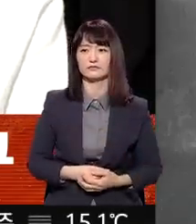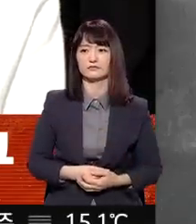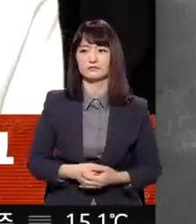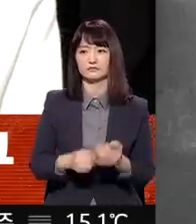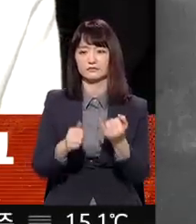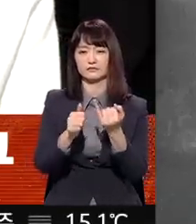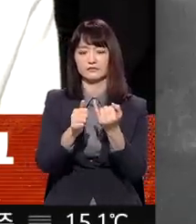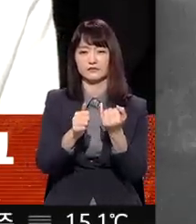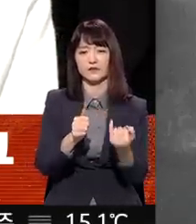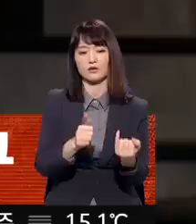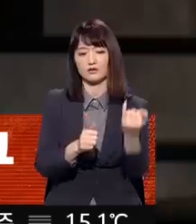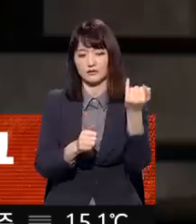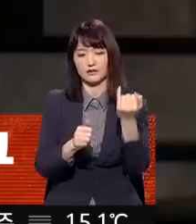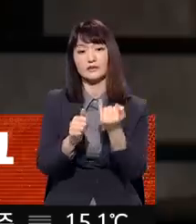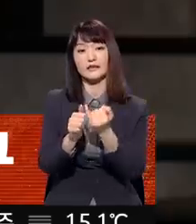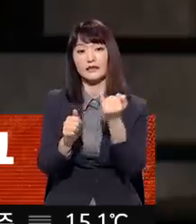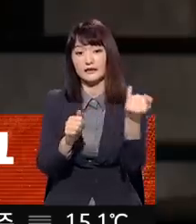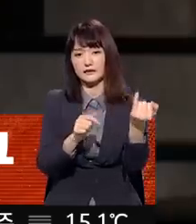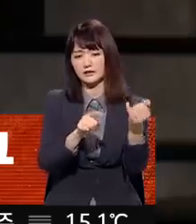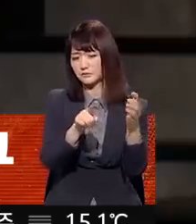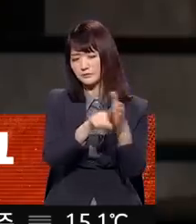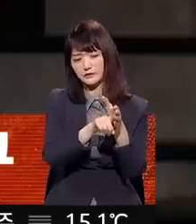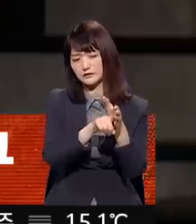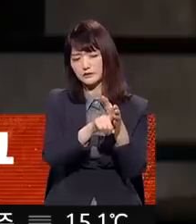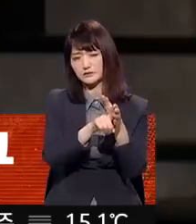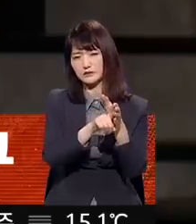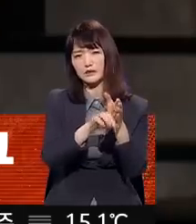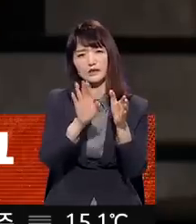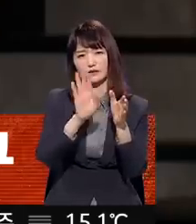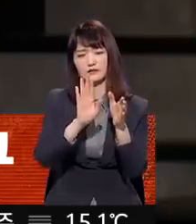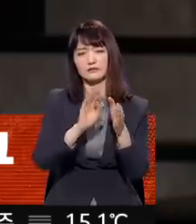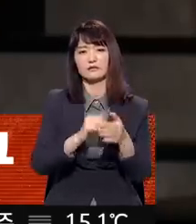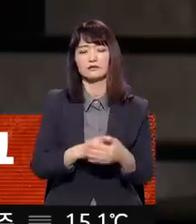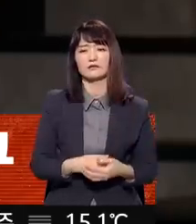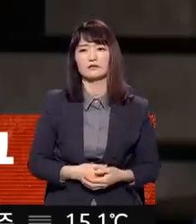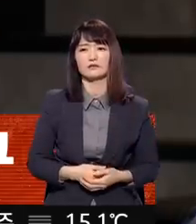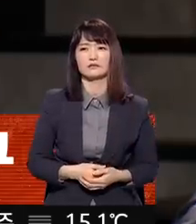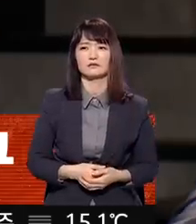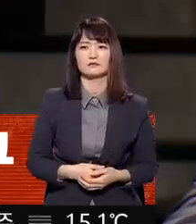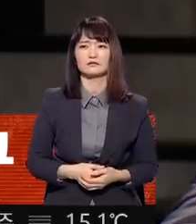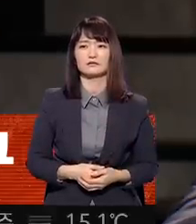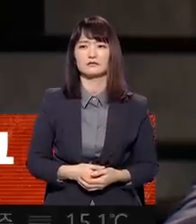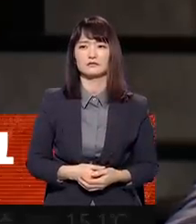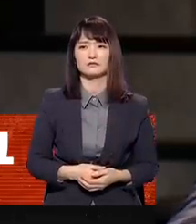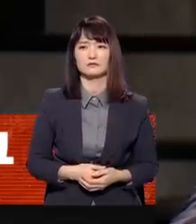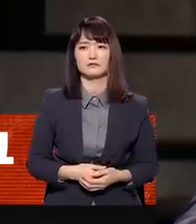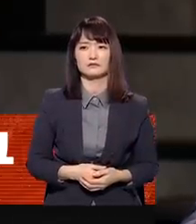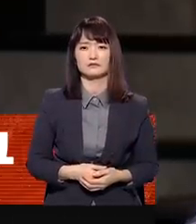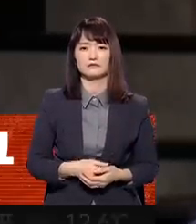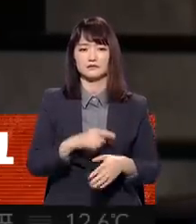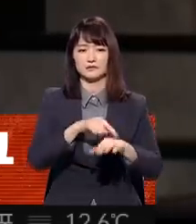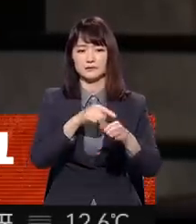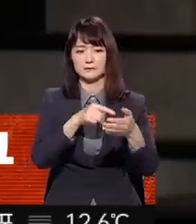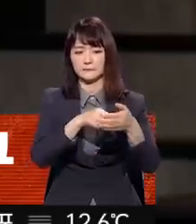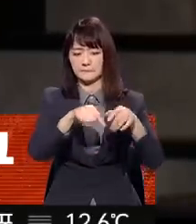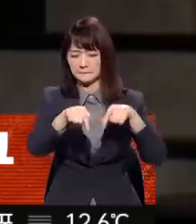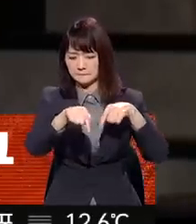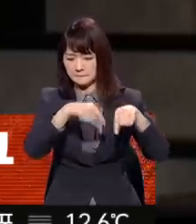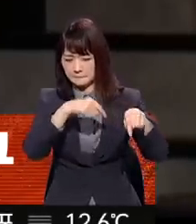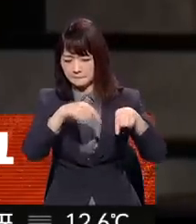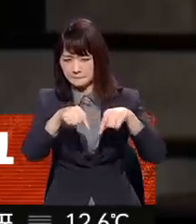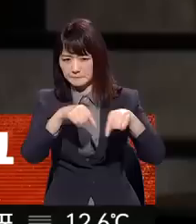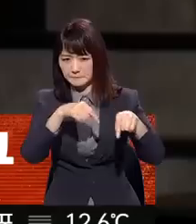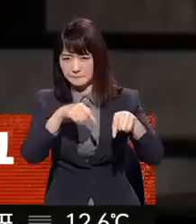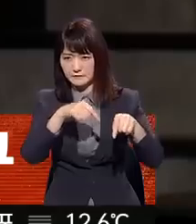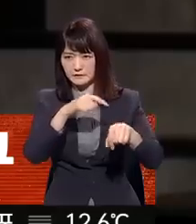않고 있는 게 아닐까 아내가 이런 생각이 들어요. 그러니까 뭐 가스라이팅의 일종이긴 하지만 가스라이팅은 약간